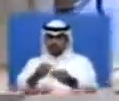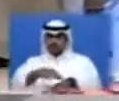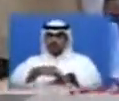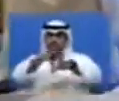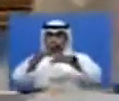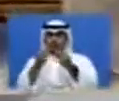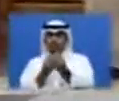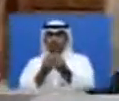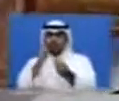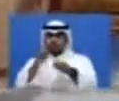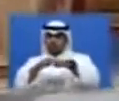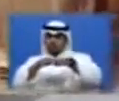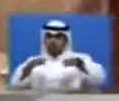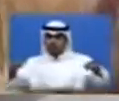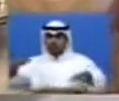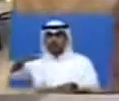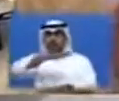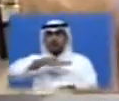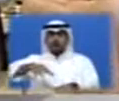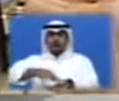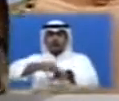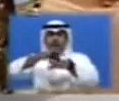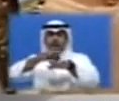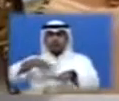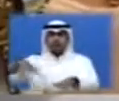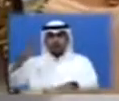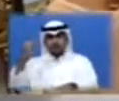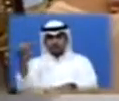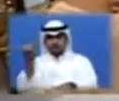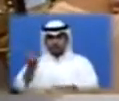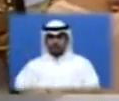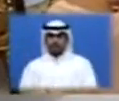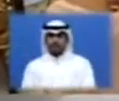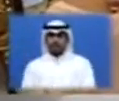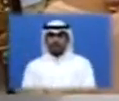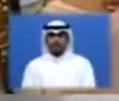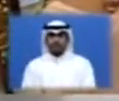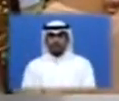إرساء دعائم الأمن والاستقرار الذي ننشده جميعا في المنطقة.